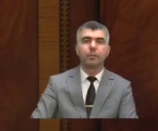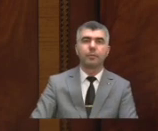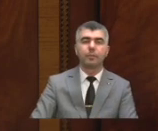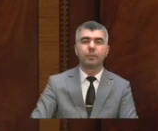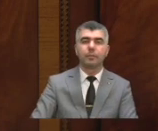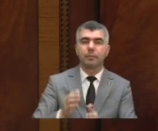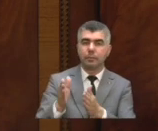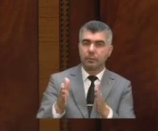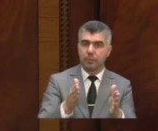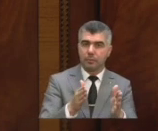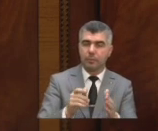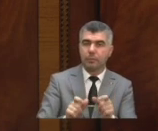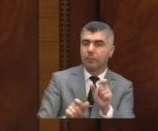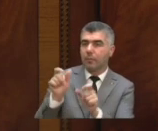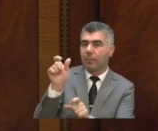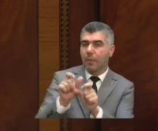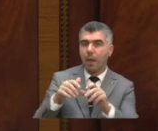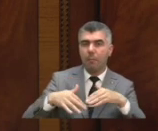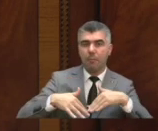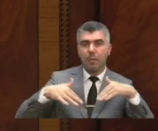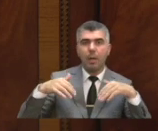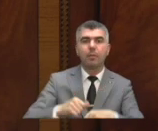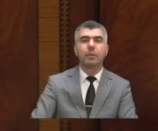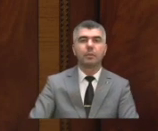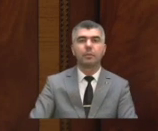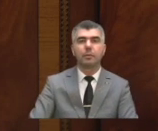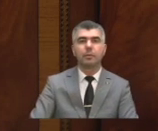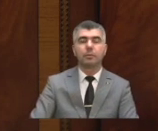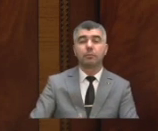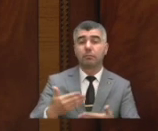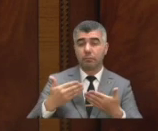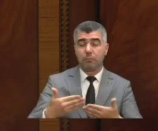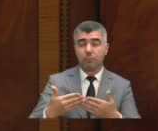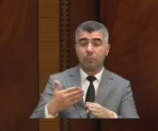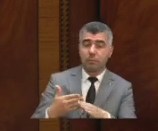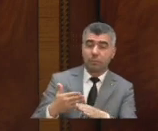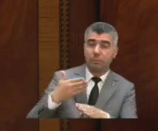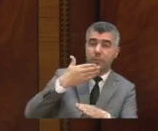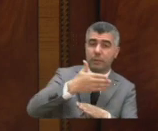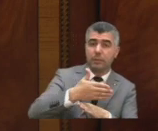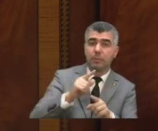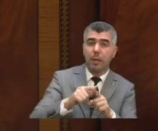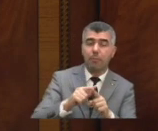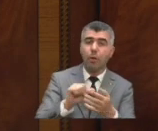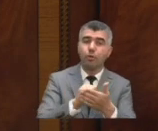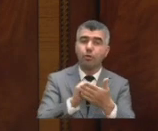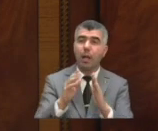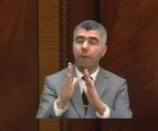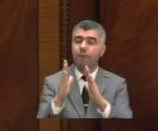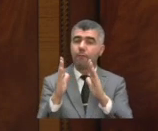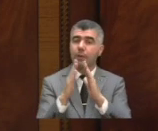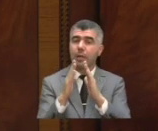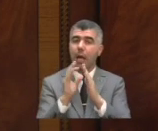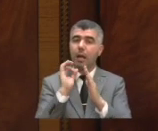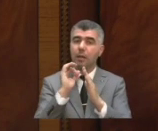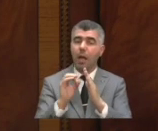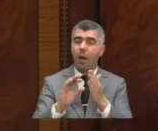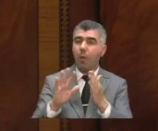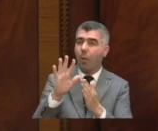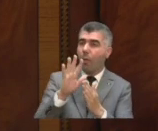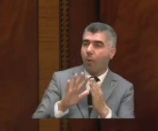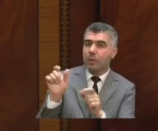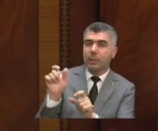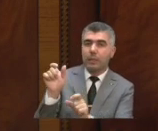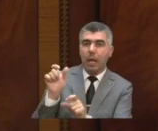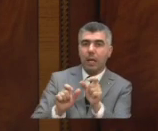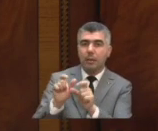حضرات السيدات والساده يشكل الولوج الى السكن اللائق وضمان ظروف عيش كريمه